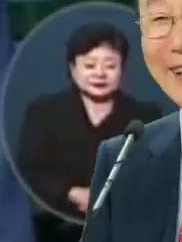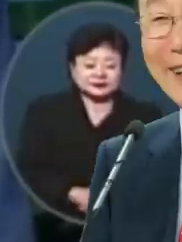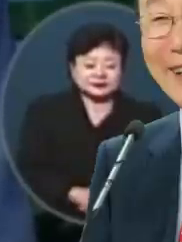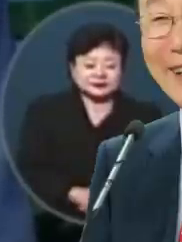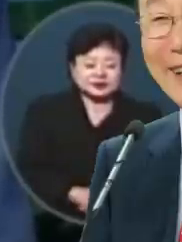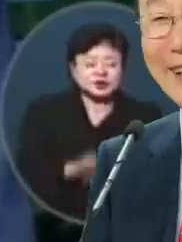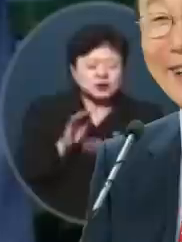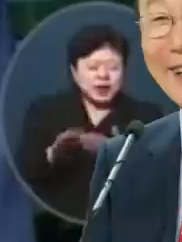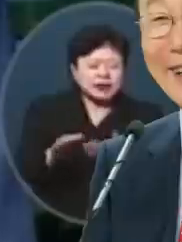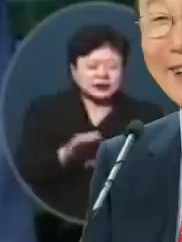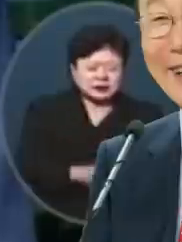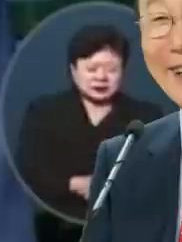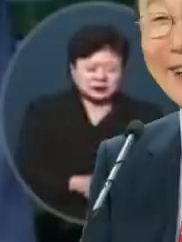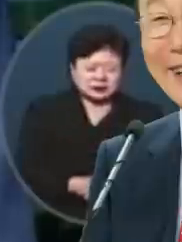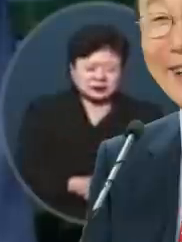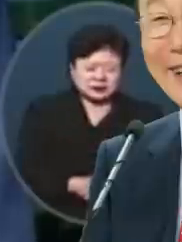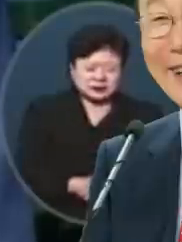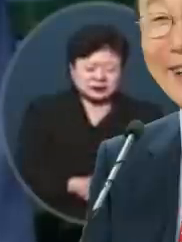그 이후에